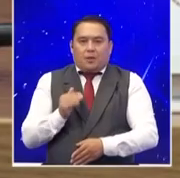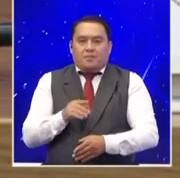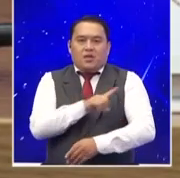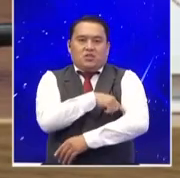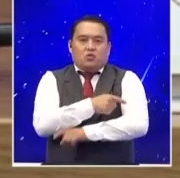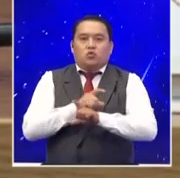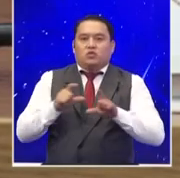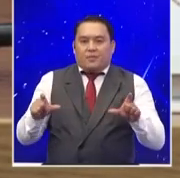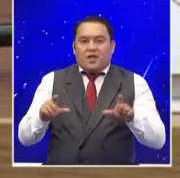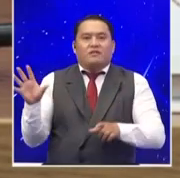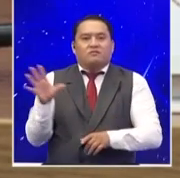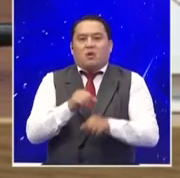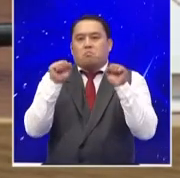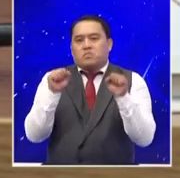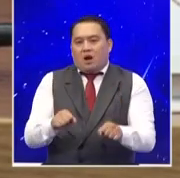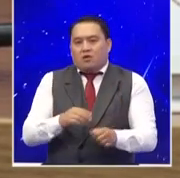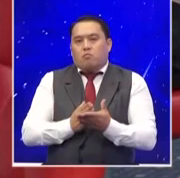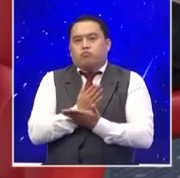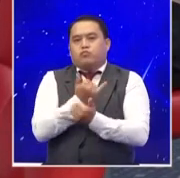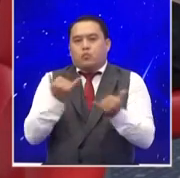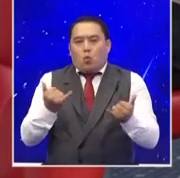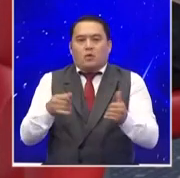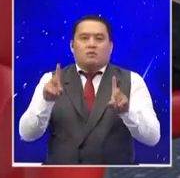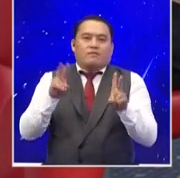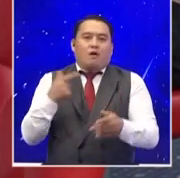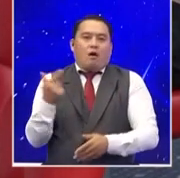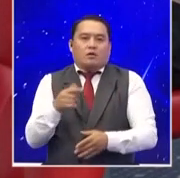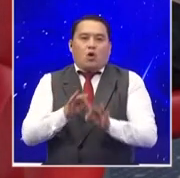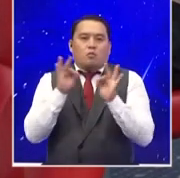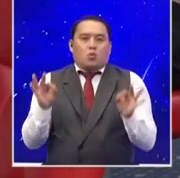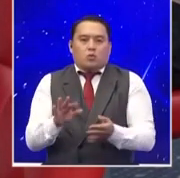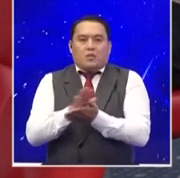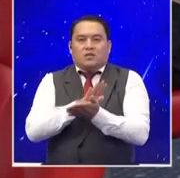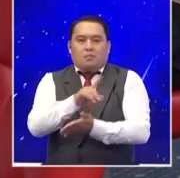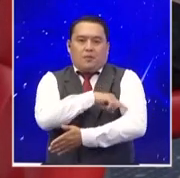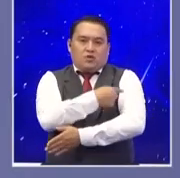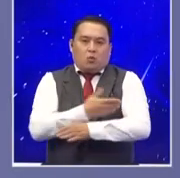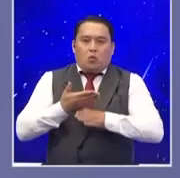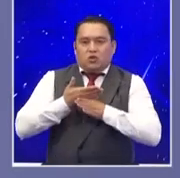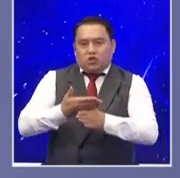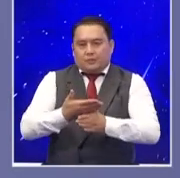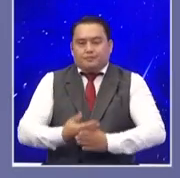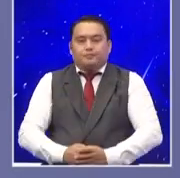медицинских учреждений. Все они имеют право оказывать помощь в рамках гарантированного объема бесплатной медицинской помощи.